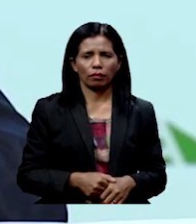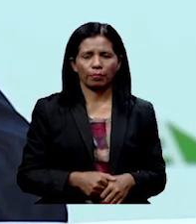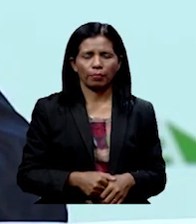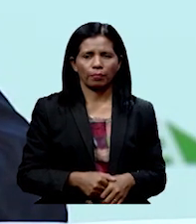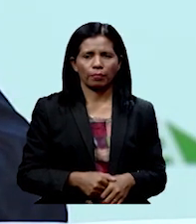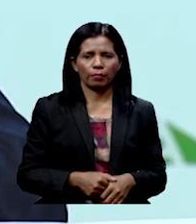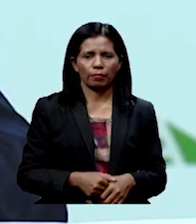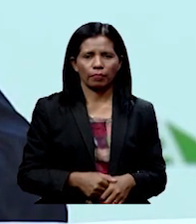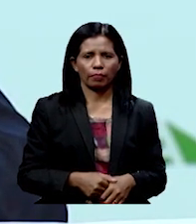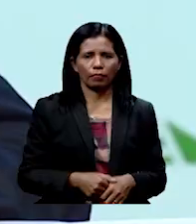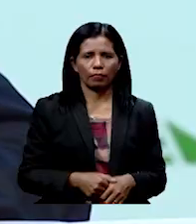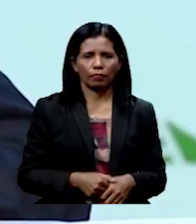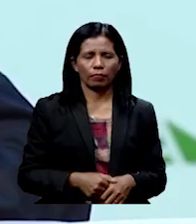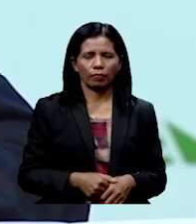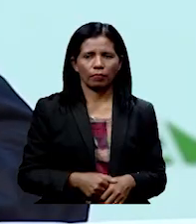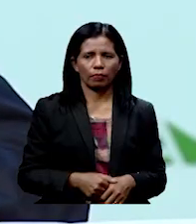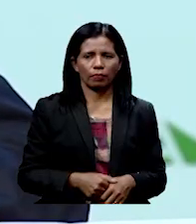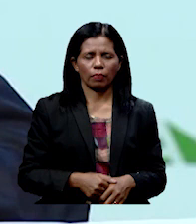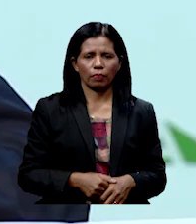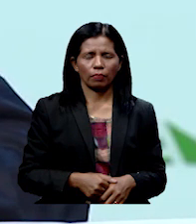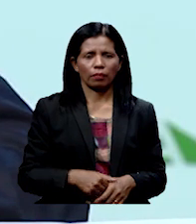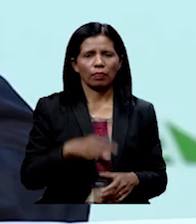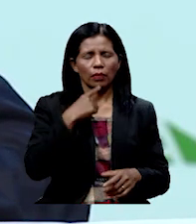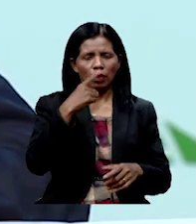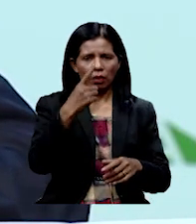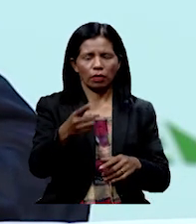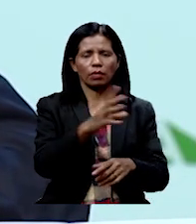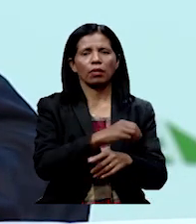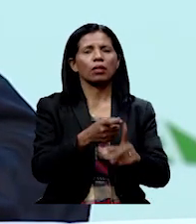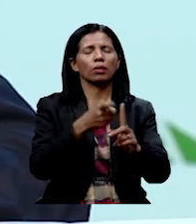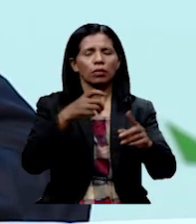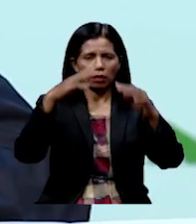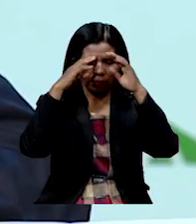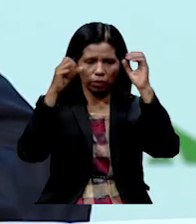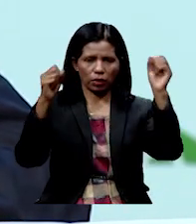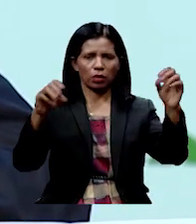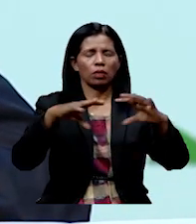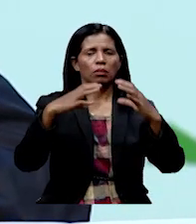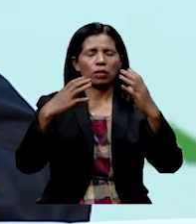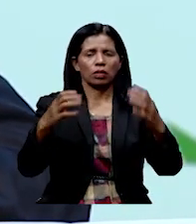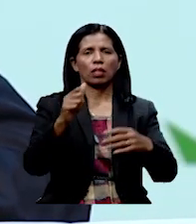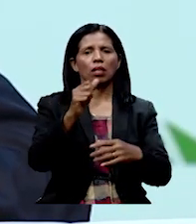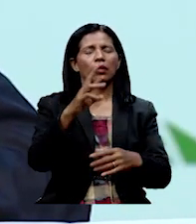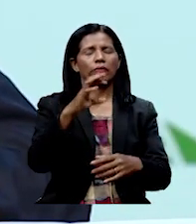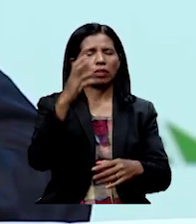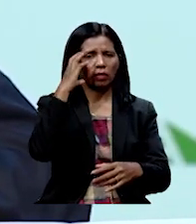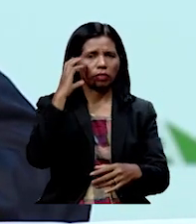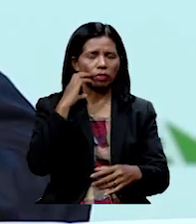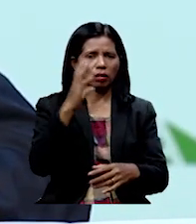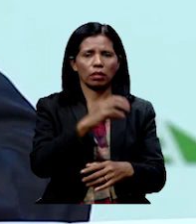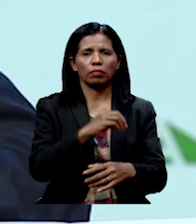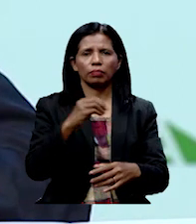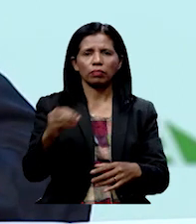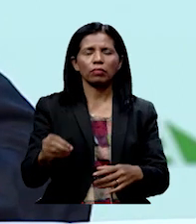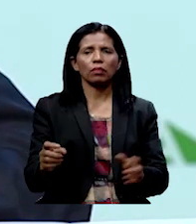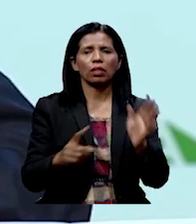друзьям за внимание к этой проблеме. Putin atambali Hirakne, hosi presidente da Comissão União África, Moussa Faki Mahamat,